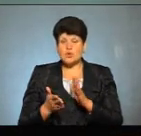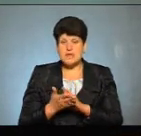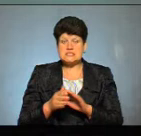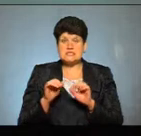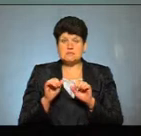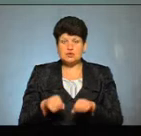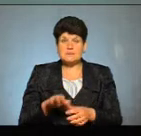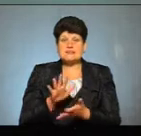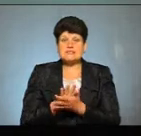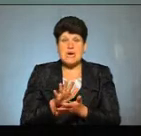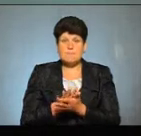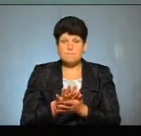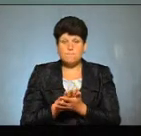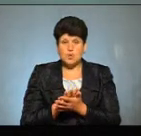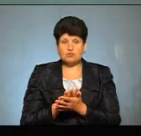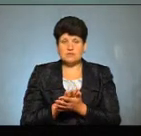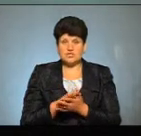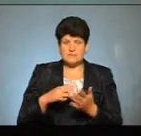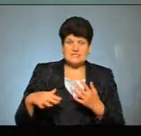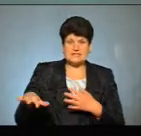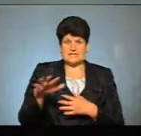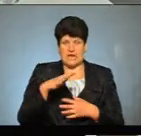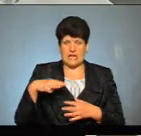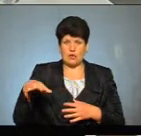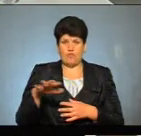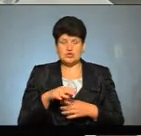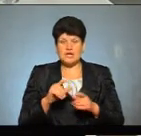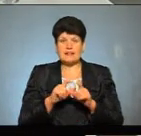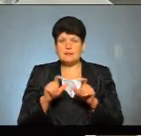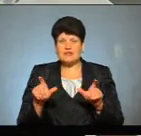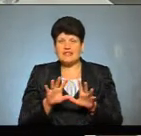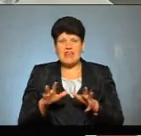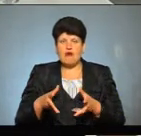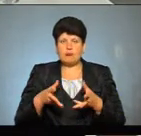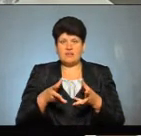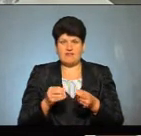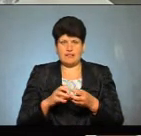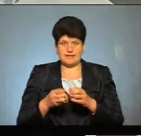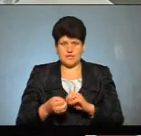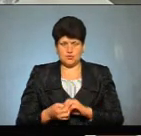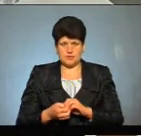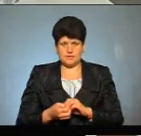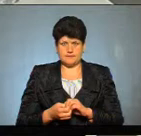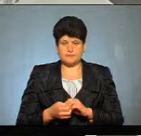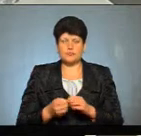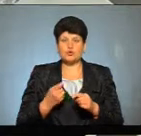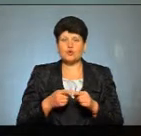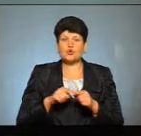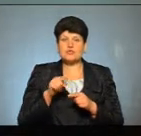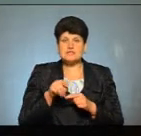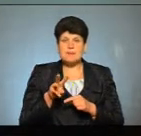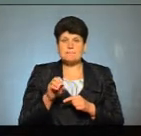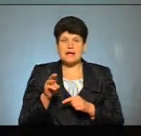можливим забрудненням, контамінацією середовища лабораторії не впливала на результати. Тому що цей метод